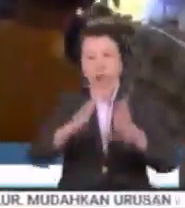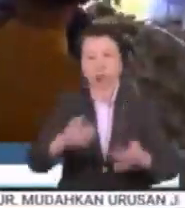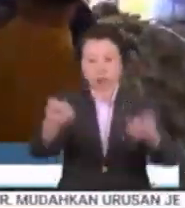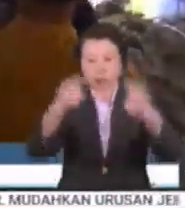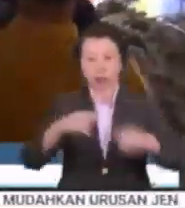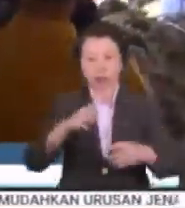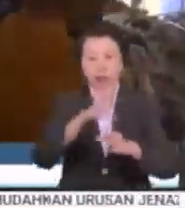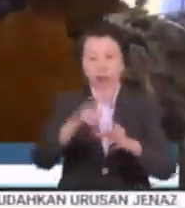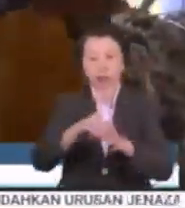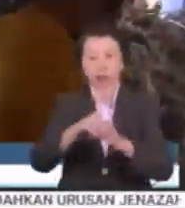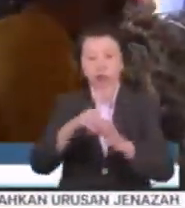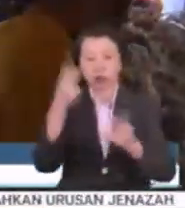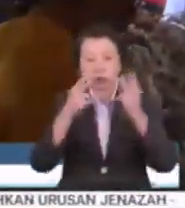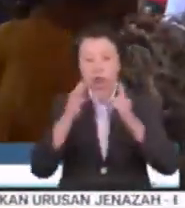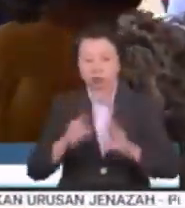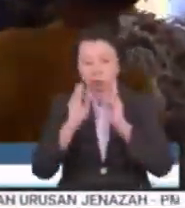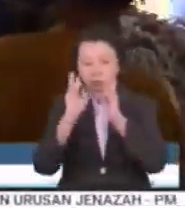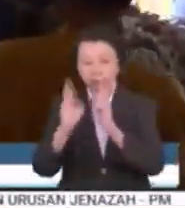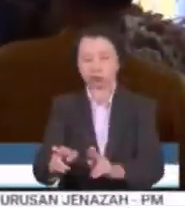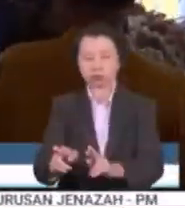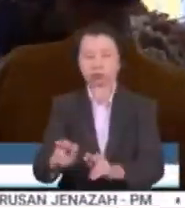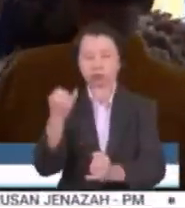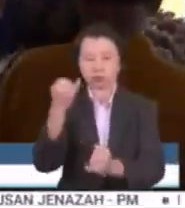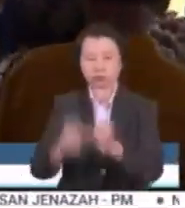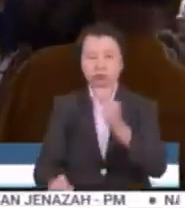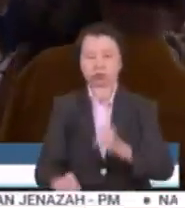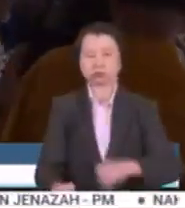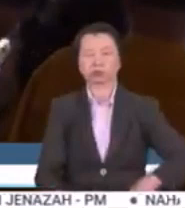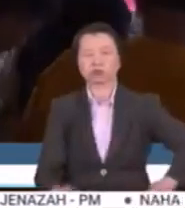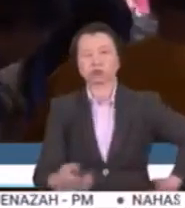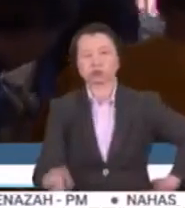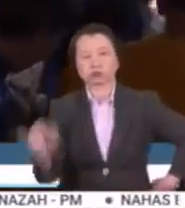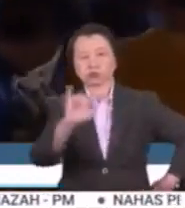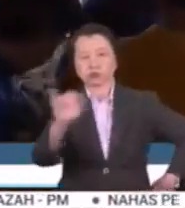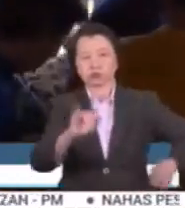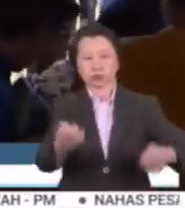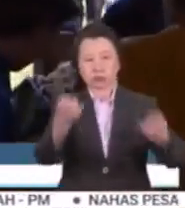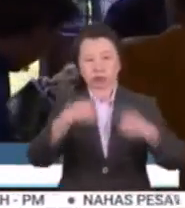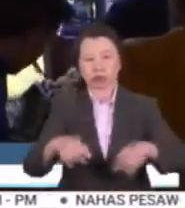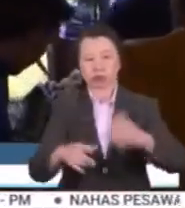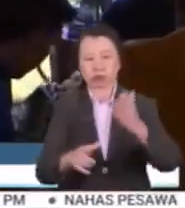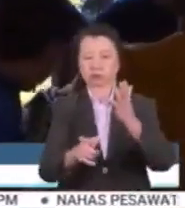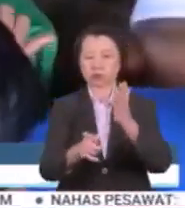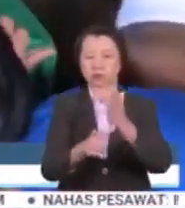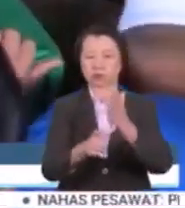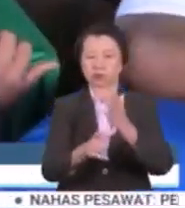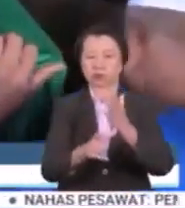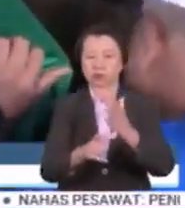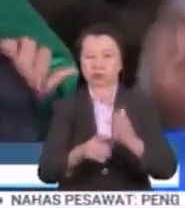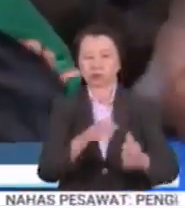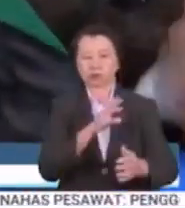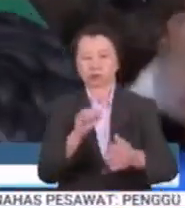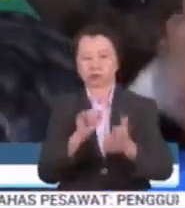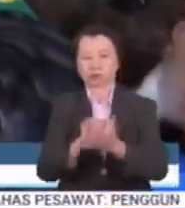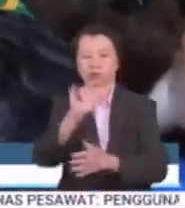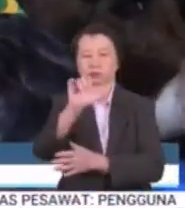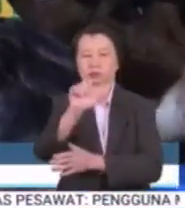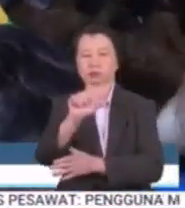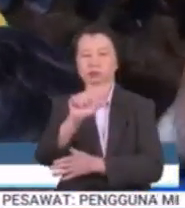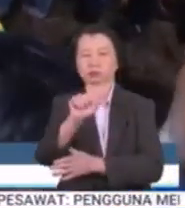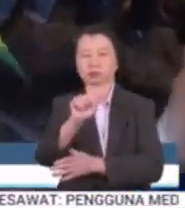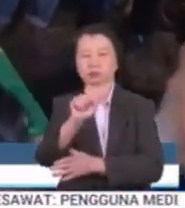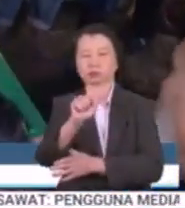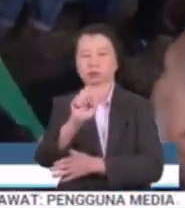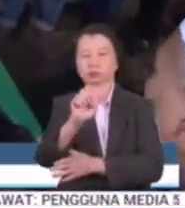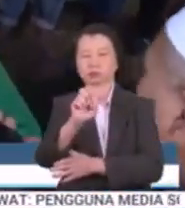termasuk pengunjung luar untuk memberi penghormatan terakhir turut hadir timbalan menteri kewangan dua stevenen sim